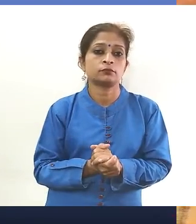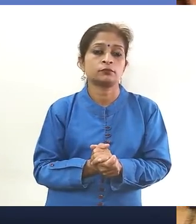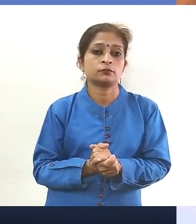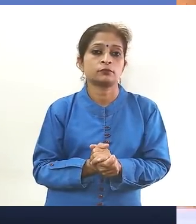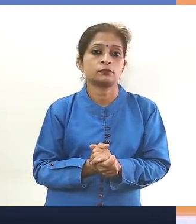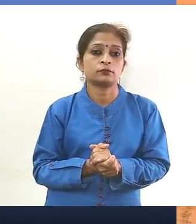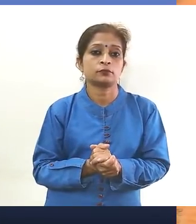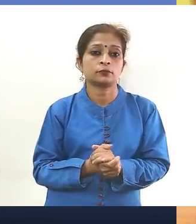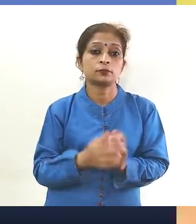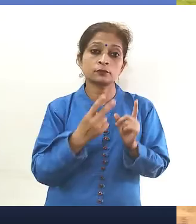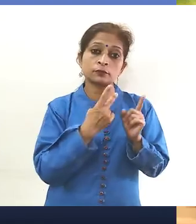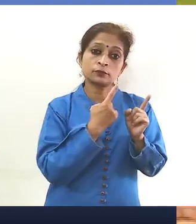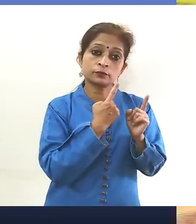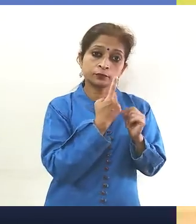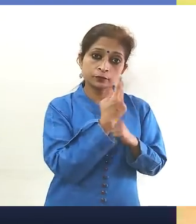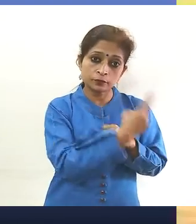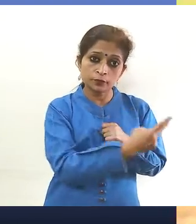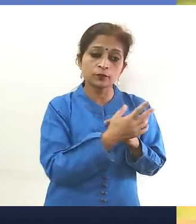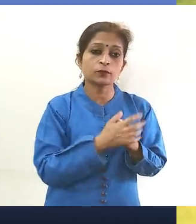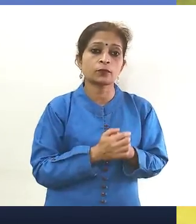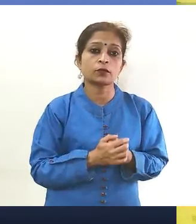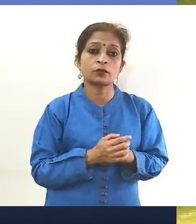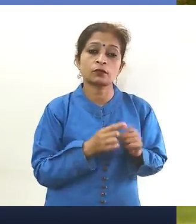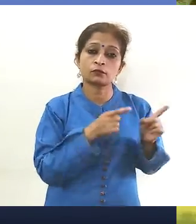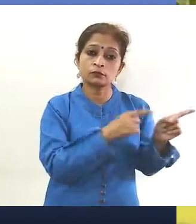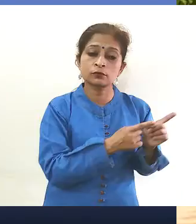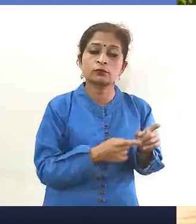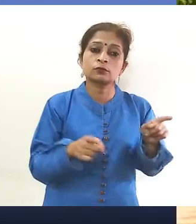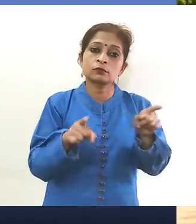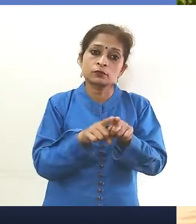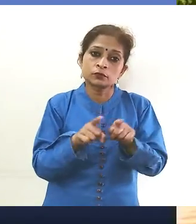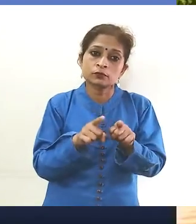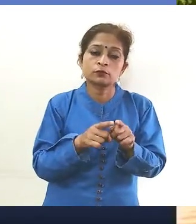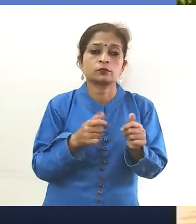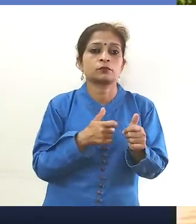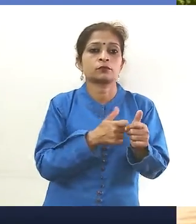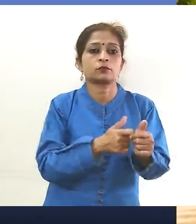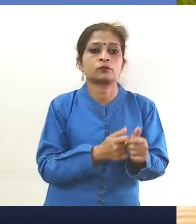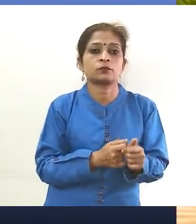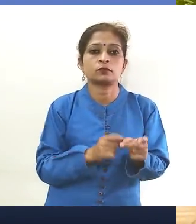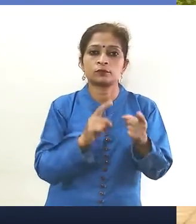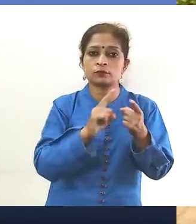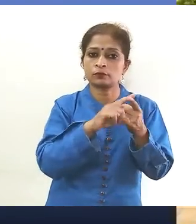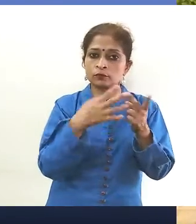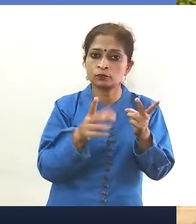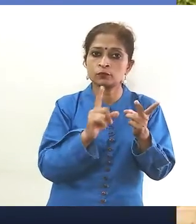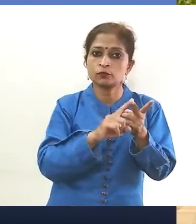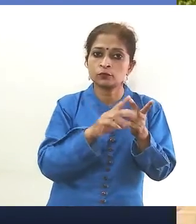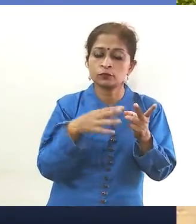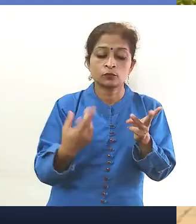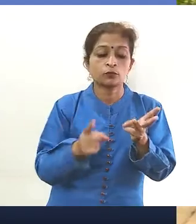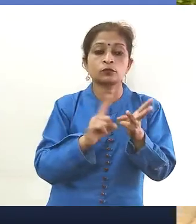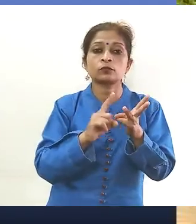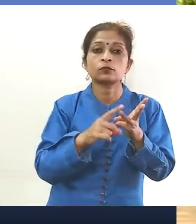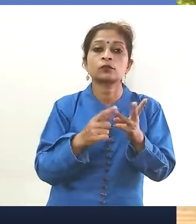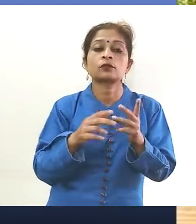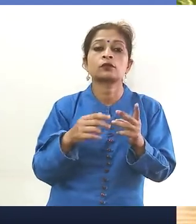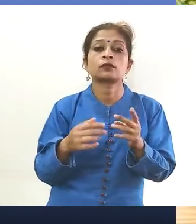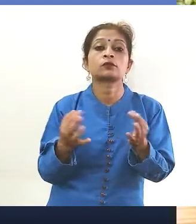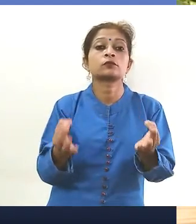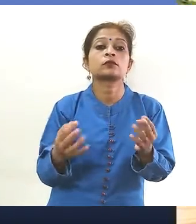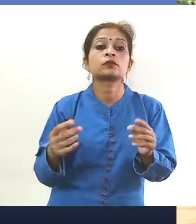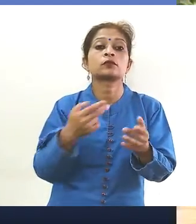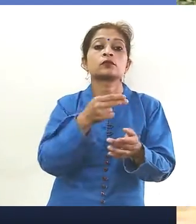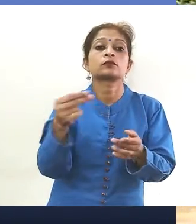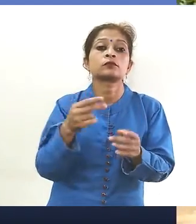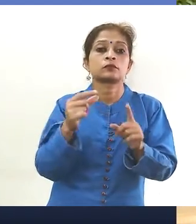1-1 मिनट करके, फिर बाद में 5 मिनट तक करना। ये 2 आसन हो गए। तीसरा आसन है डायबिटीज के लिए पवन मुक्तासन,